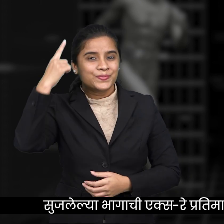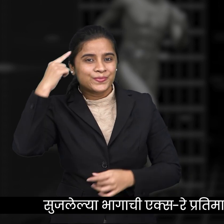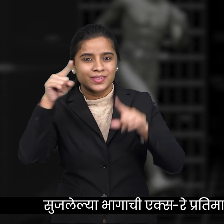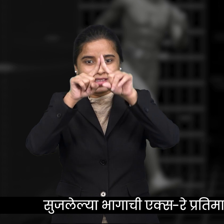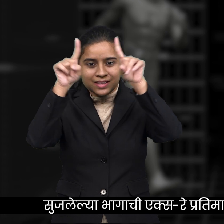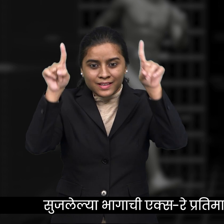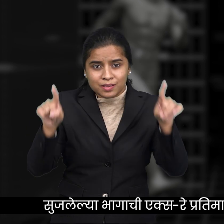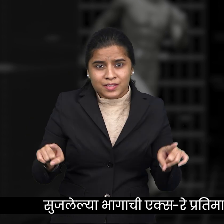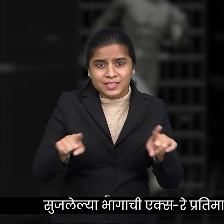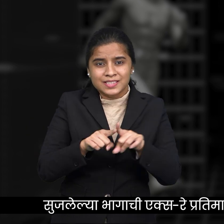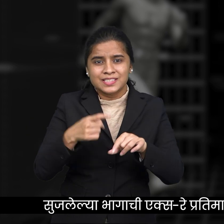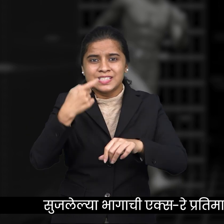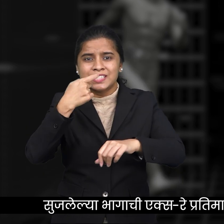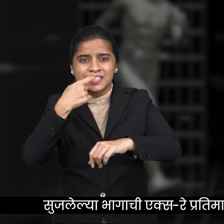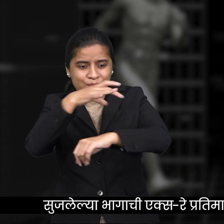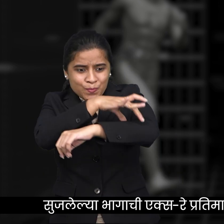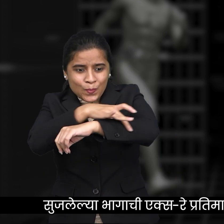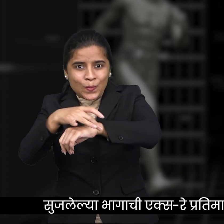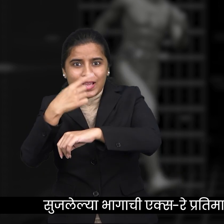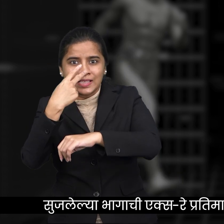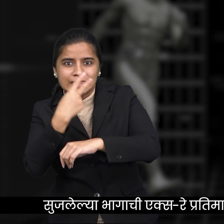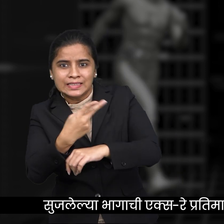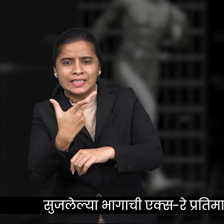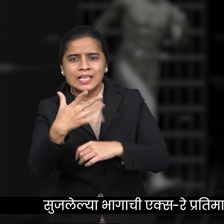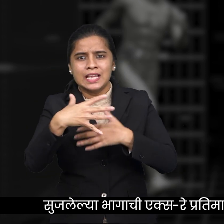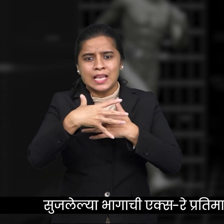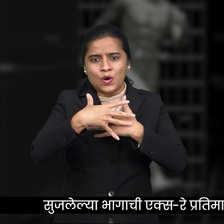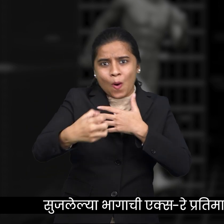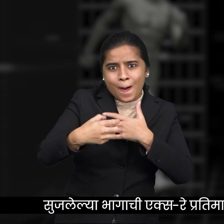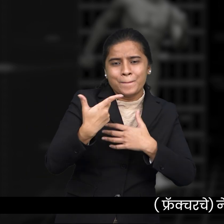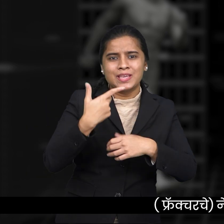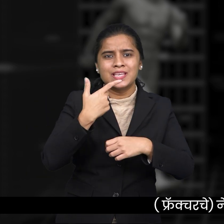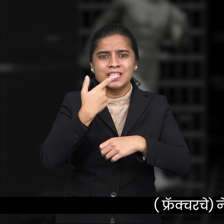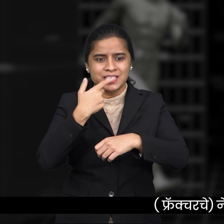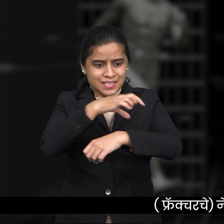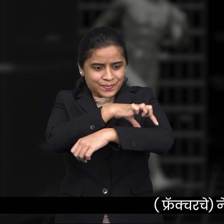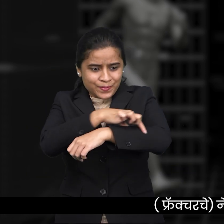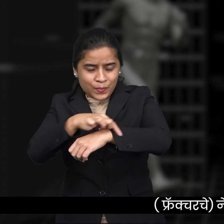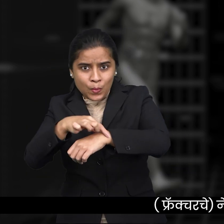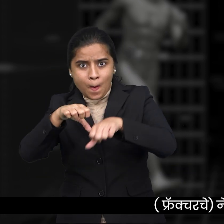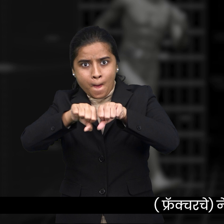सुजलेल्या भागाची एक्स-रे प्रतिमा हाड तुटलेल्या आहे की नाही आणि अस्थिभंगाचे